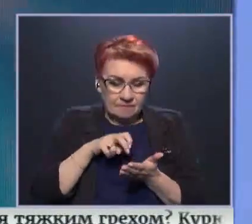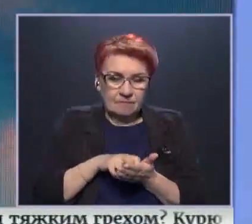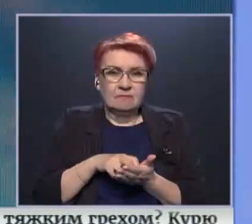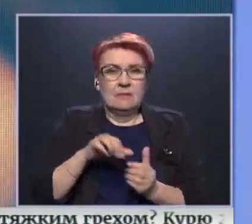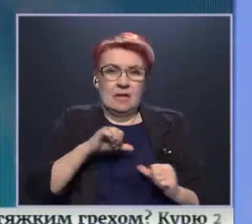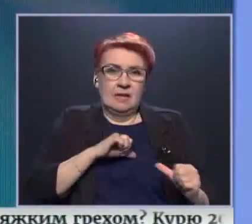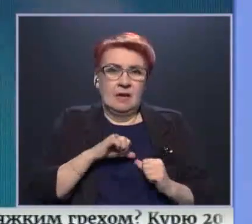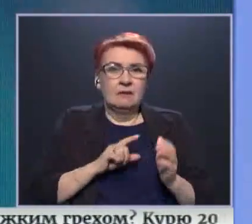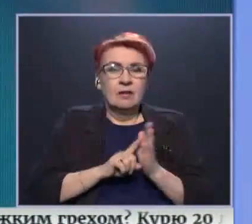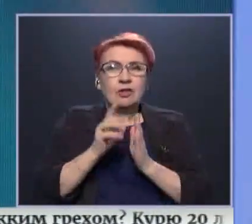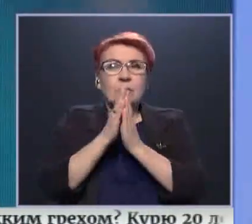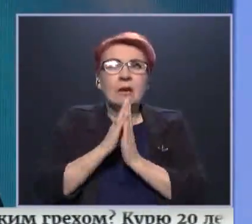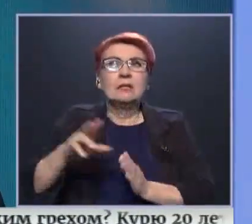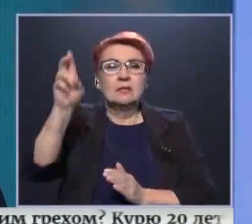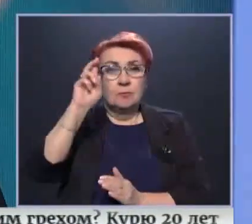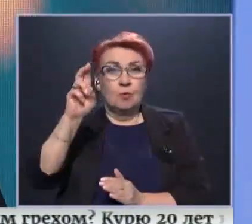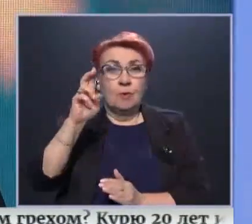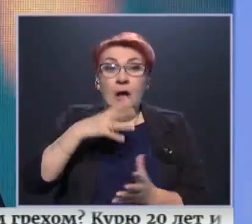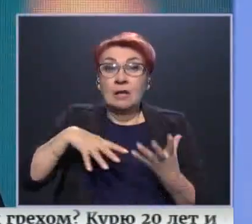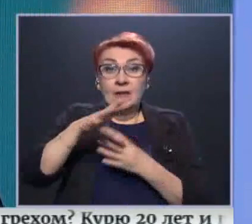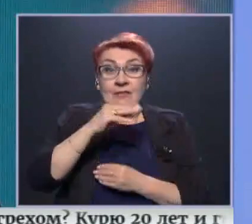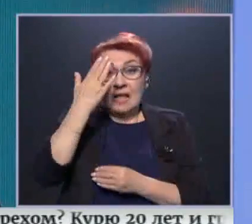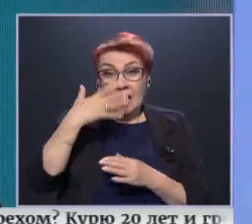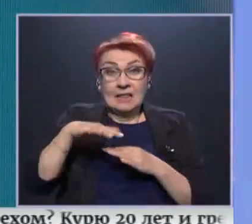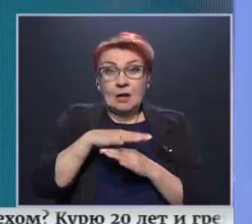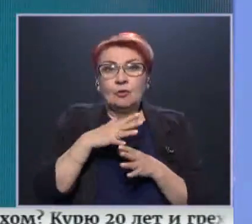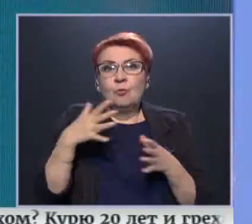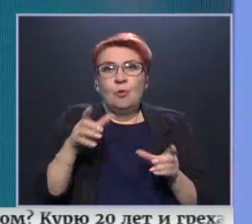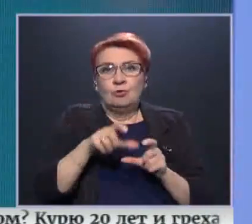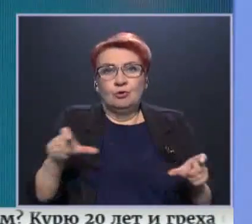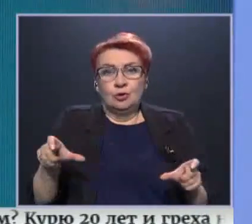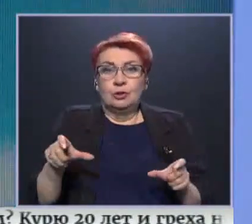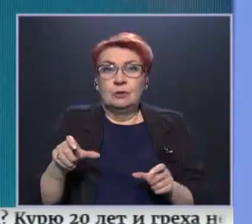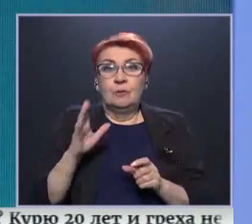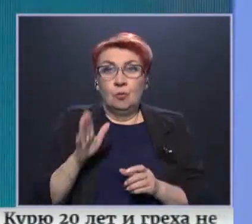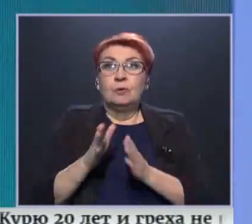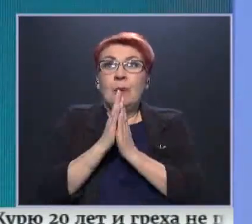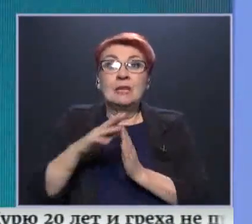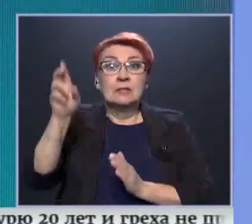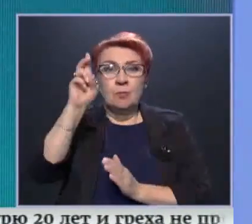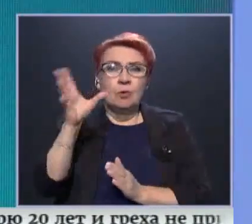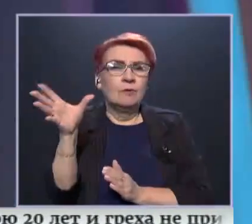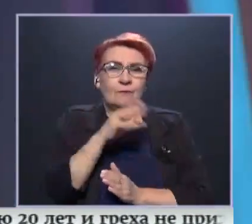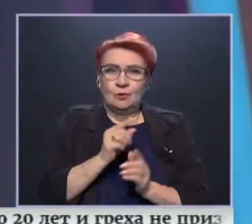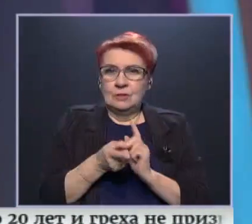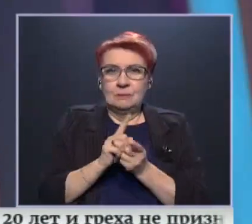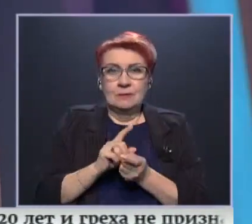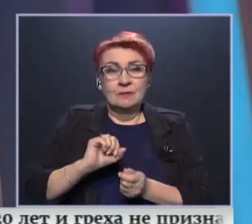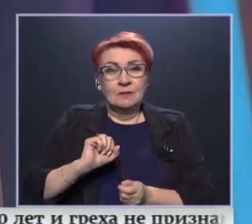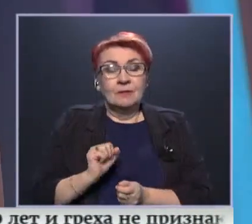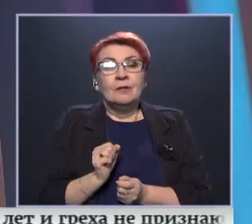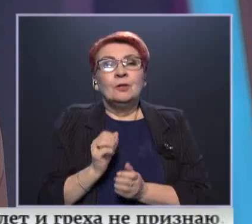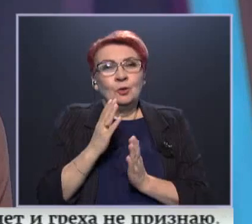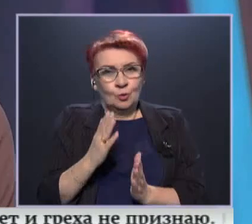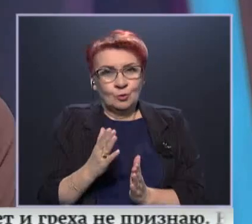Начать молиться Богу. Вот когда народ будет с Богом в большей степени, тогда все изменится. Друзья, мы сейчас прервемся